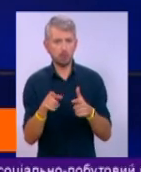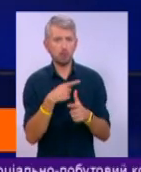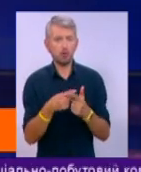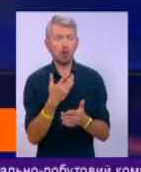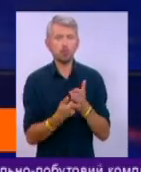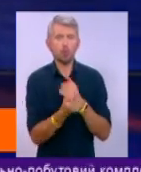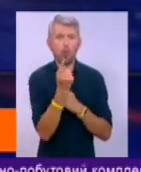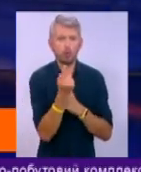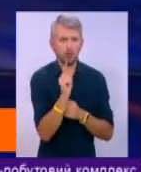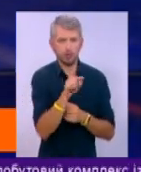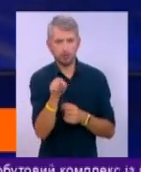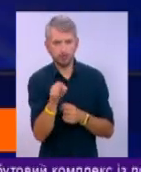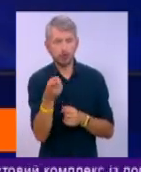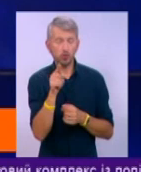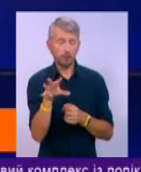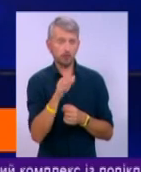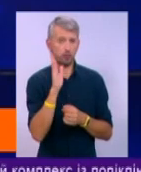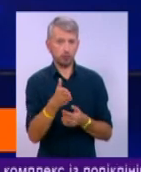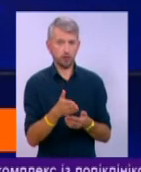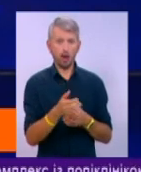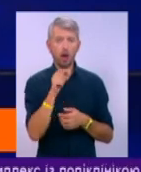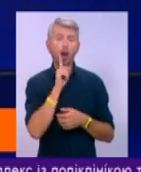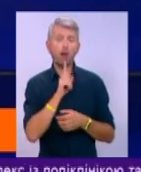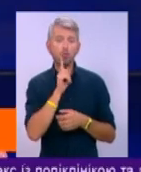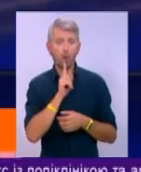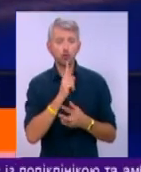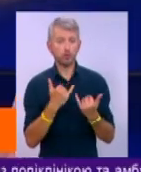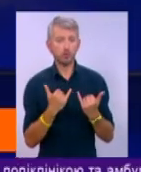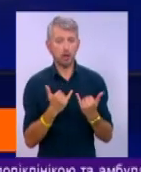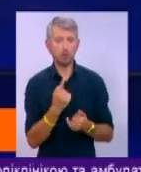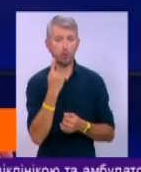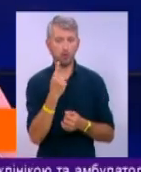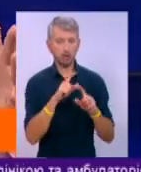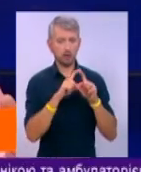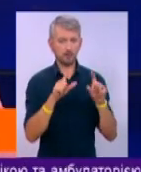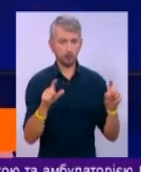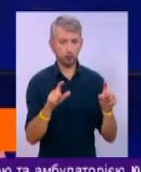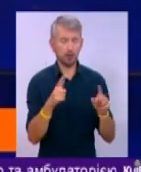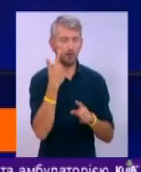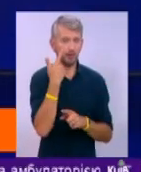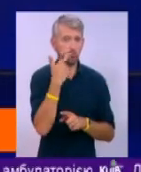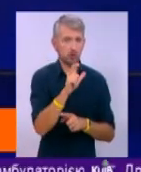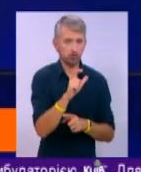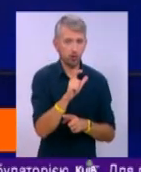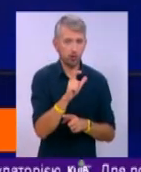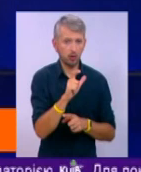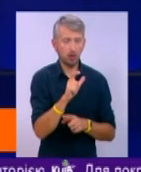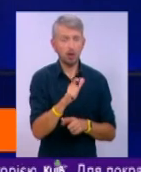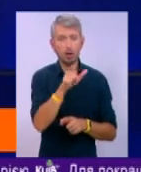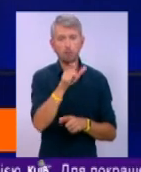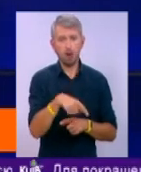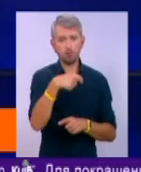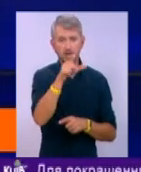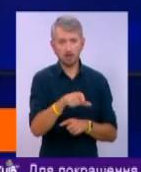з них. Угу. І тоді все піде. А поки що зараз одна інституція здебільшого і пан президент,